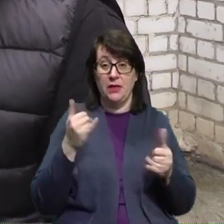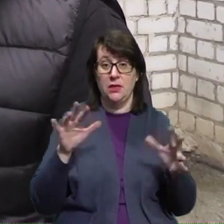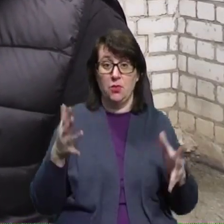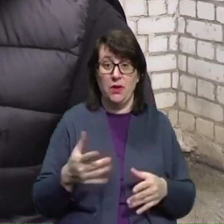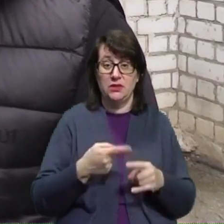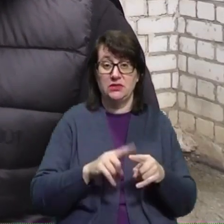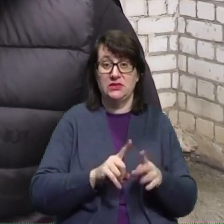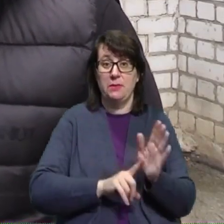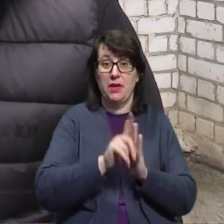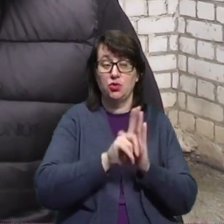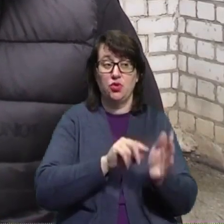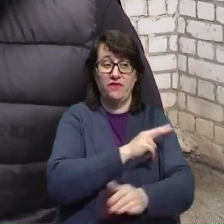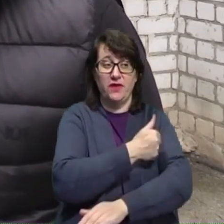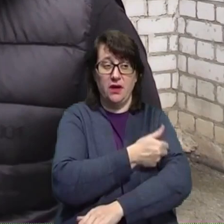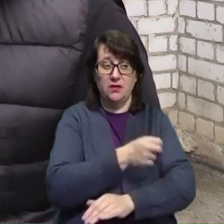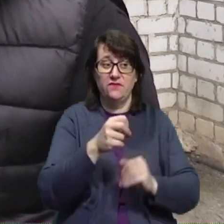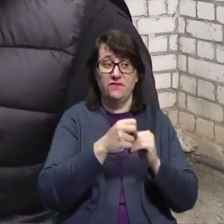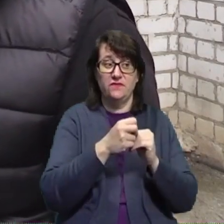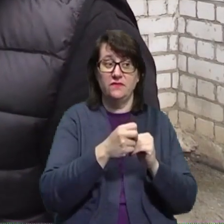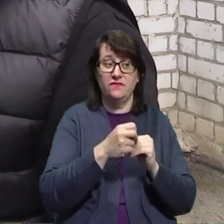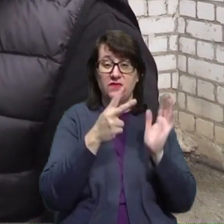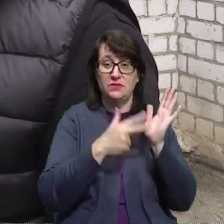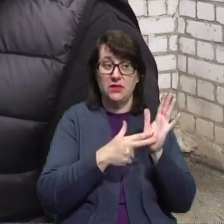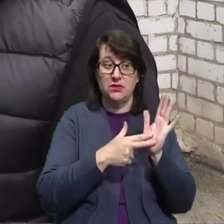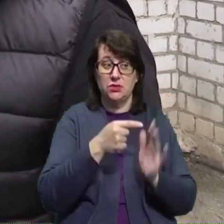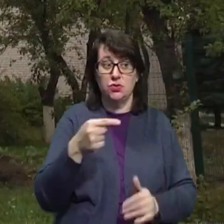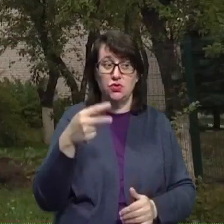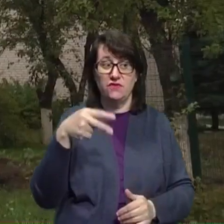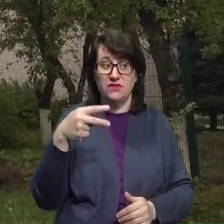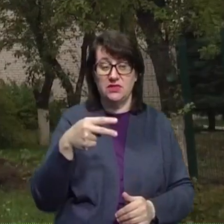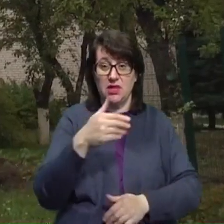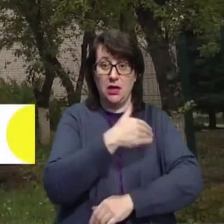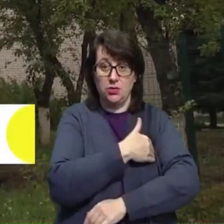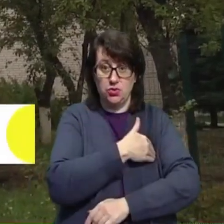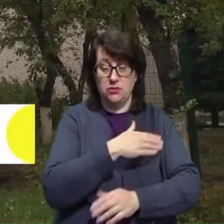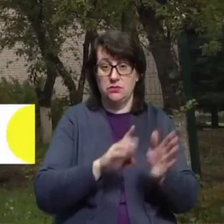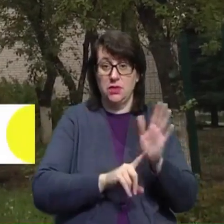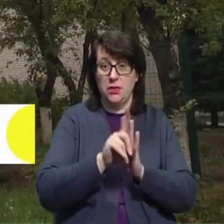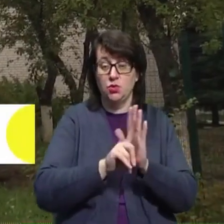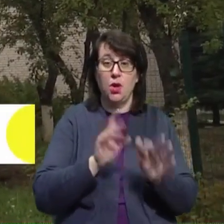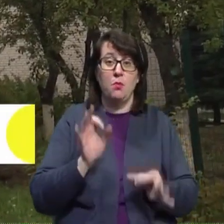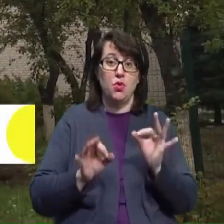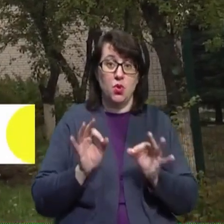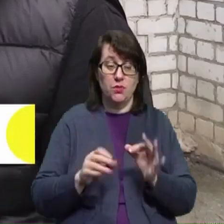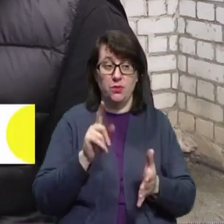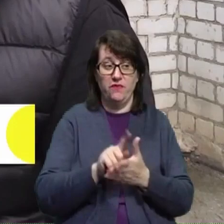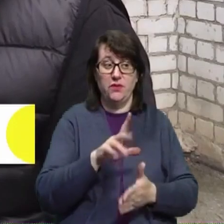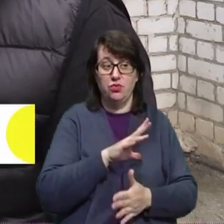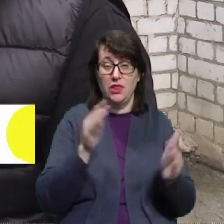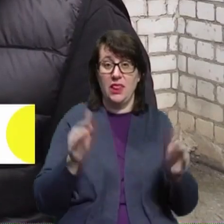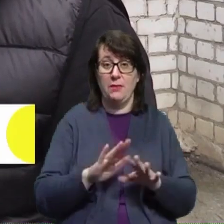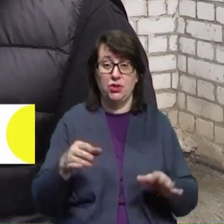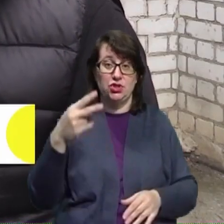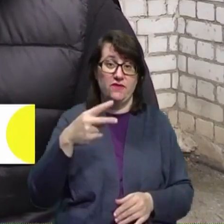лікарні від 18 до 20 градусів. Температура по нормі повинна бути не менше